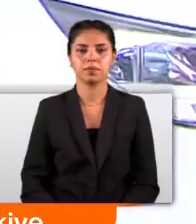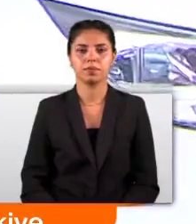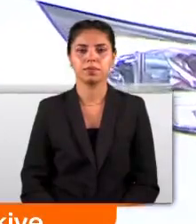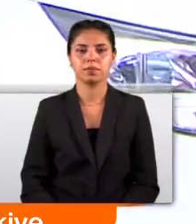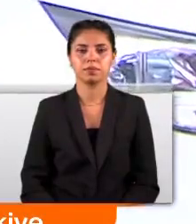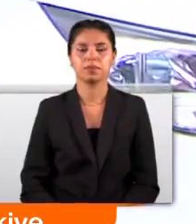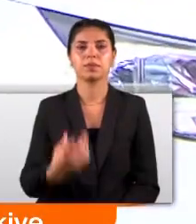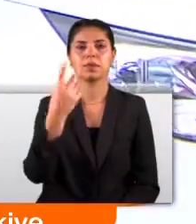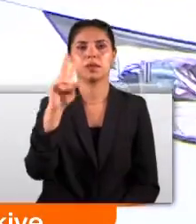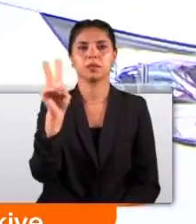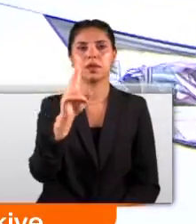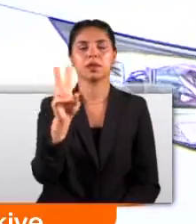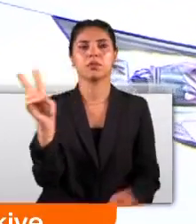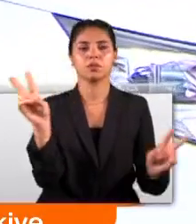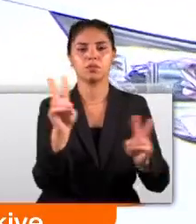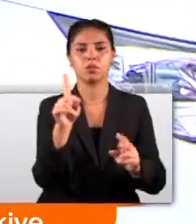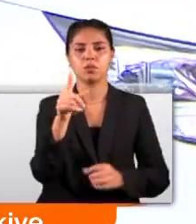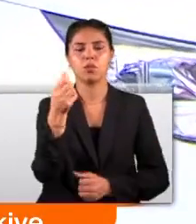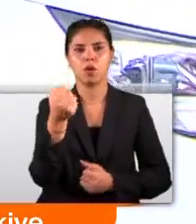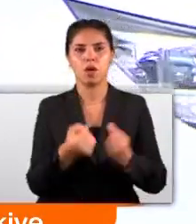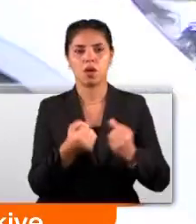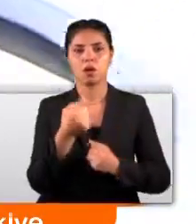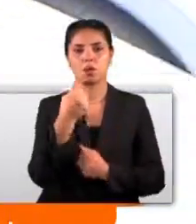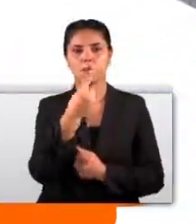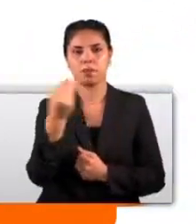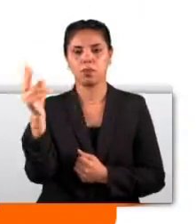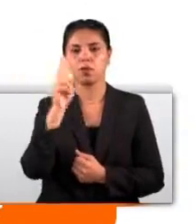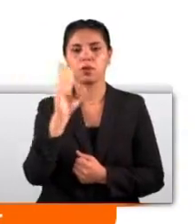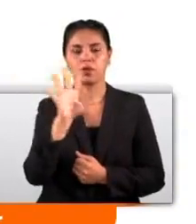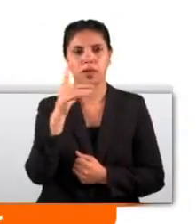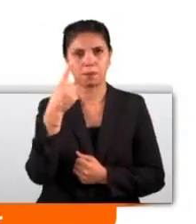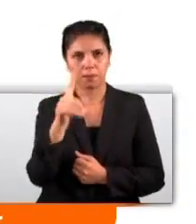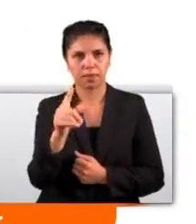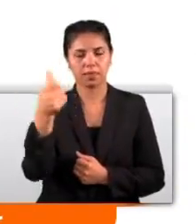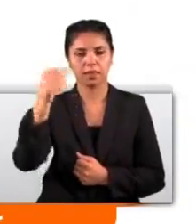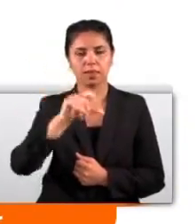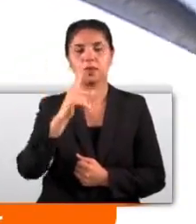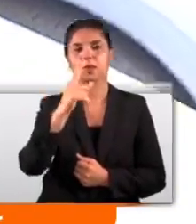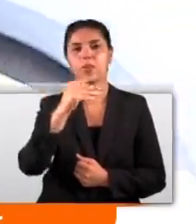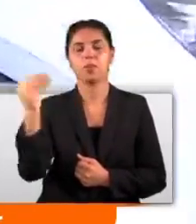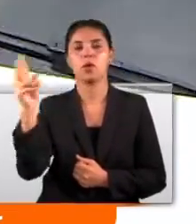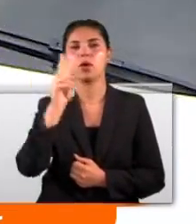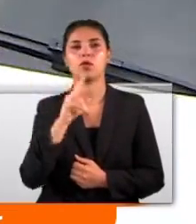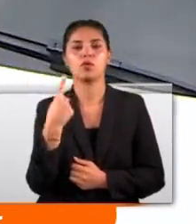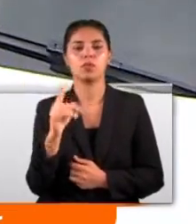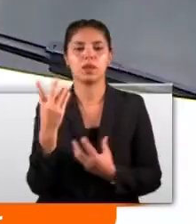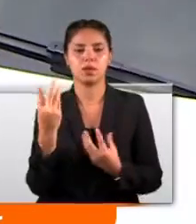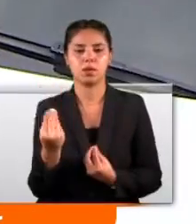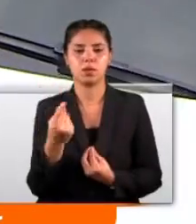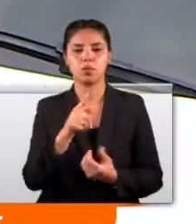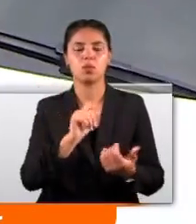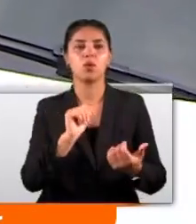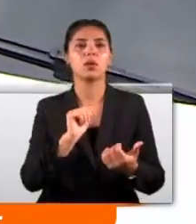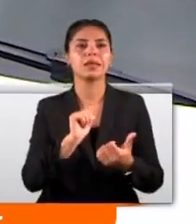Bu da 2020 model bu binek otomobilin fiyatı da 1 milyon 250 bin liradan 1 milyon 200 bin liraya düştü. Bu spor